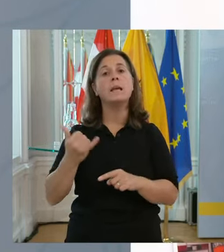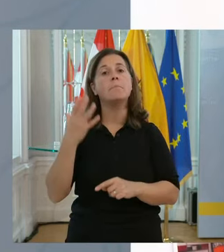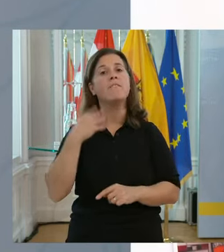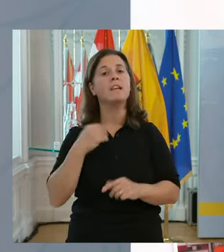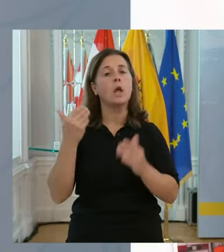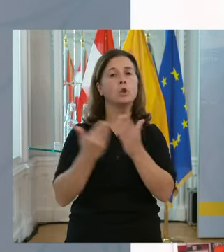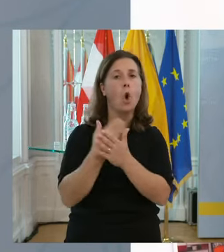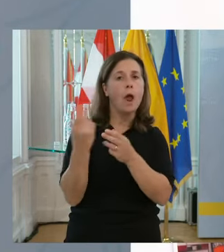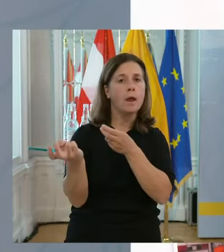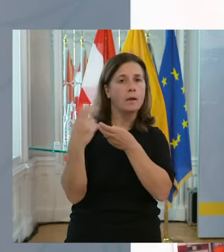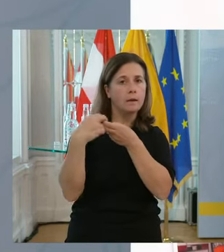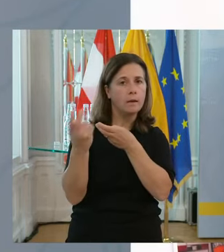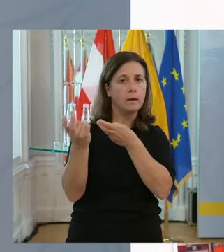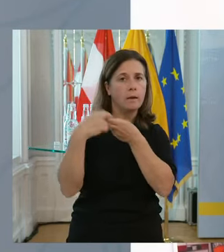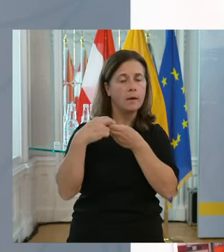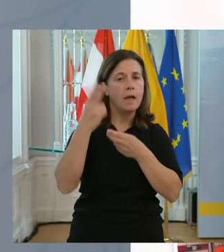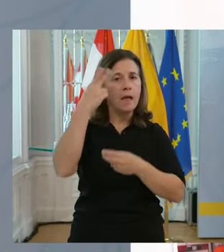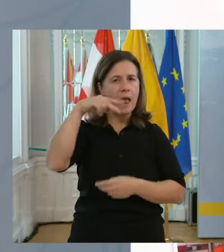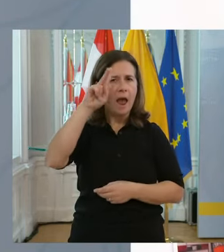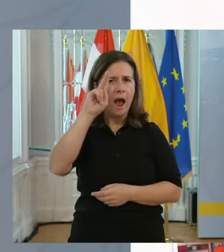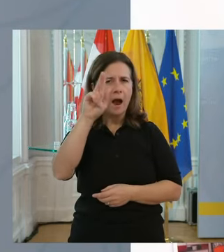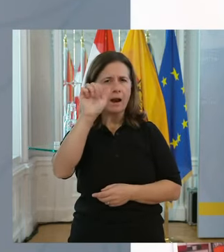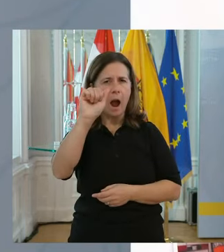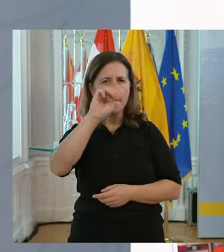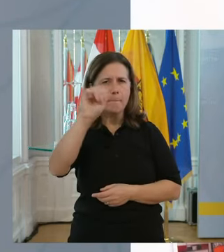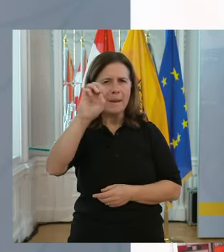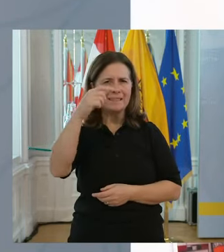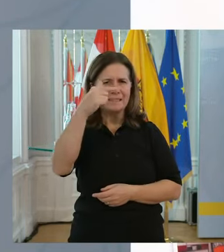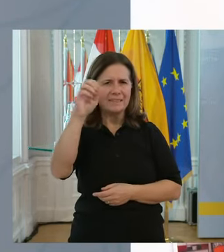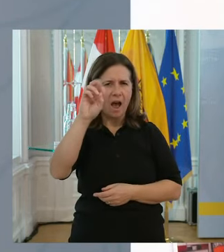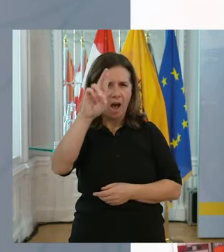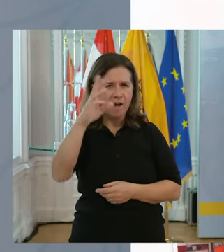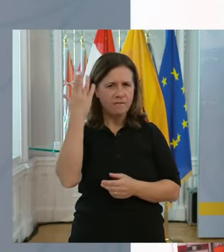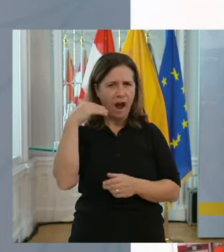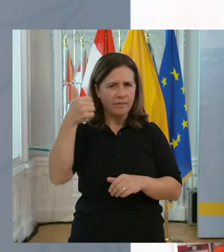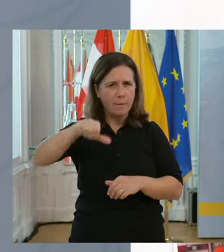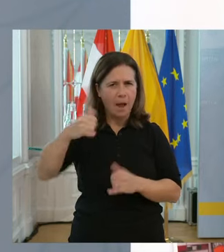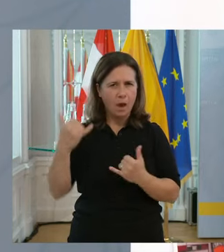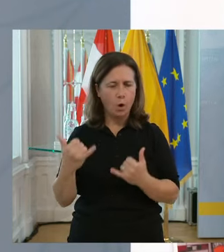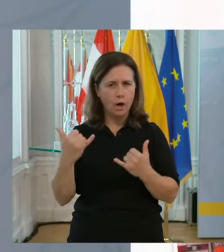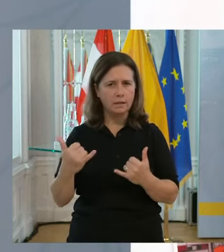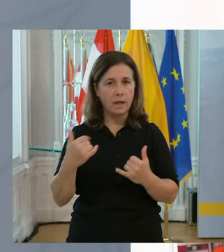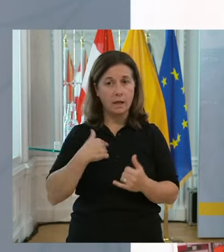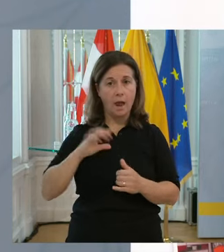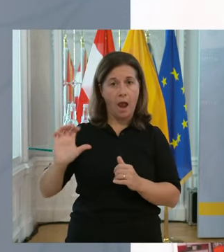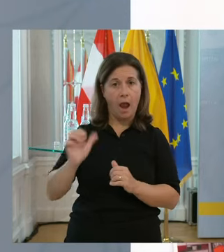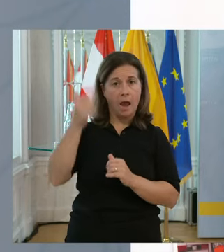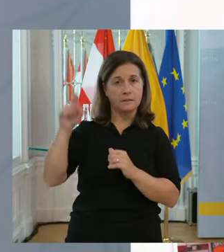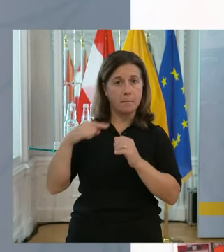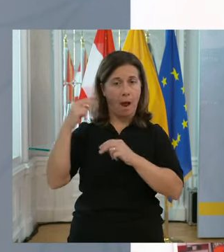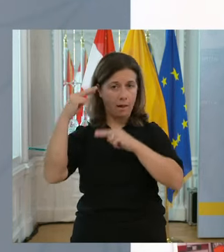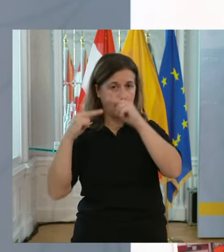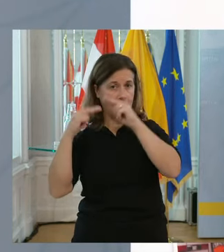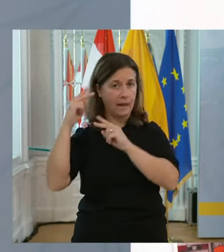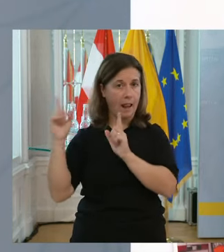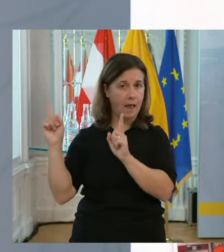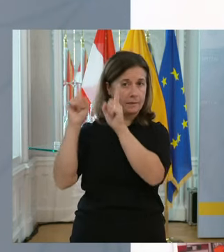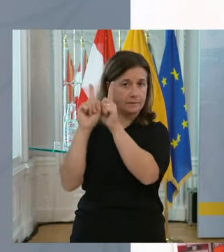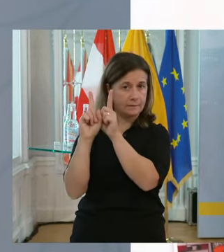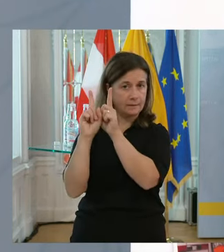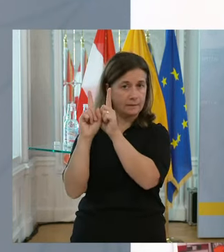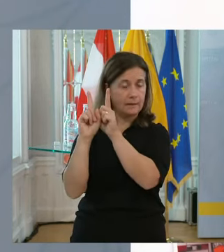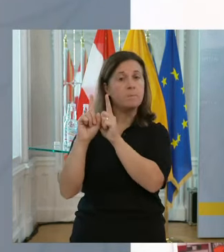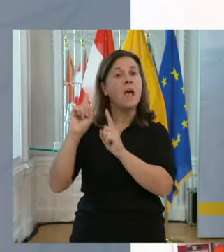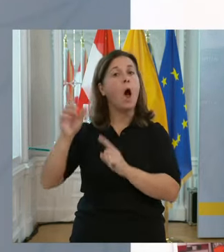neue dazukommen. Und der Herr Kammeter war heute auch bei uns dabei, den habe ich heute das erste Mal kennenlernen dürfen,